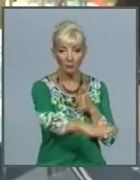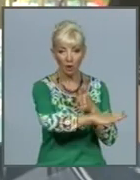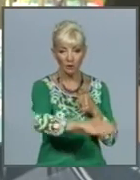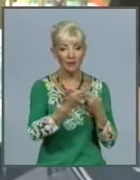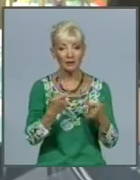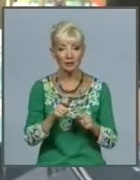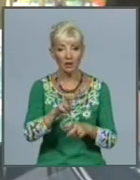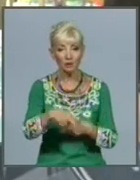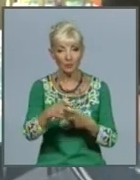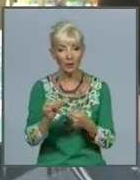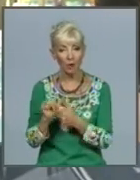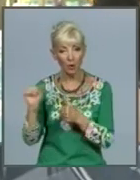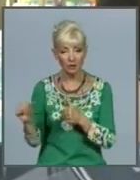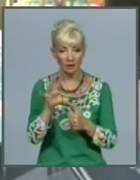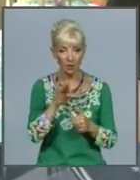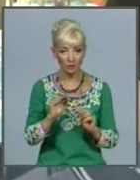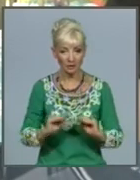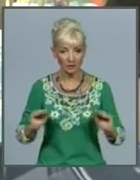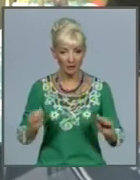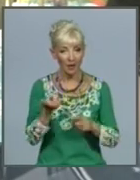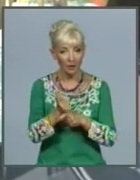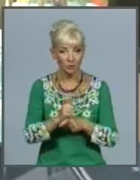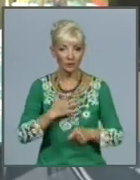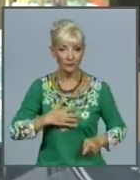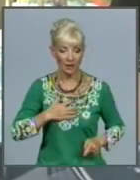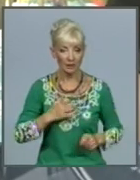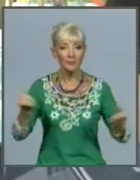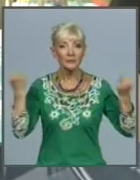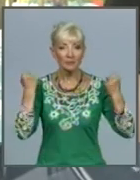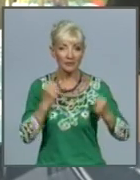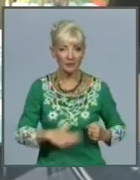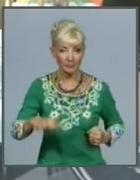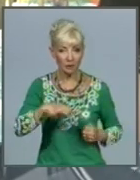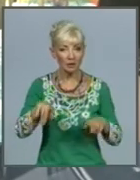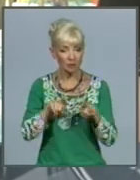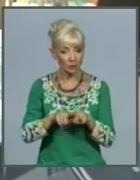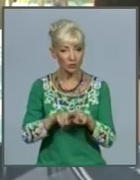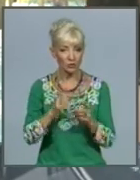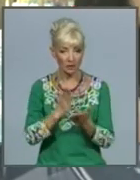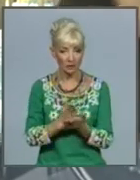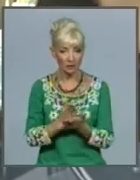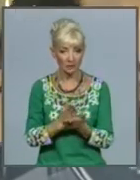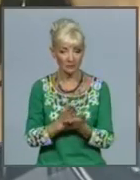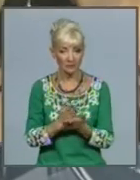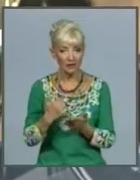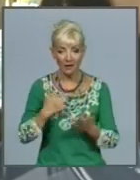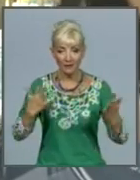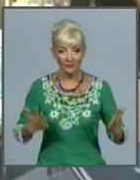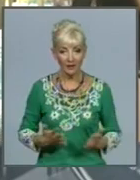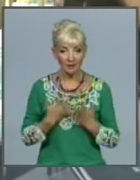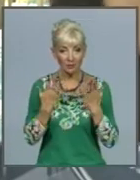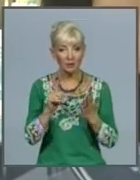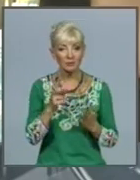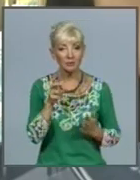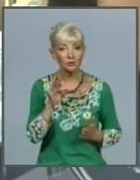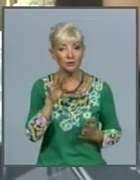детей, тоже немаловажно. Спортивная площадка тоже. Я в восторге, потому что иногда утром тоже хочется